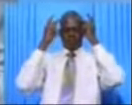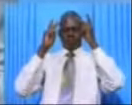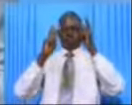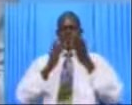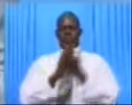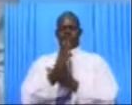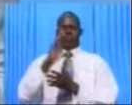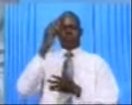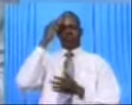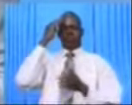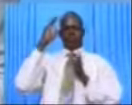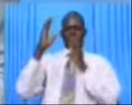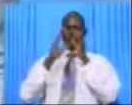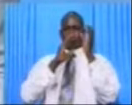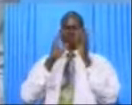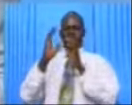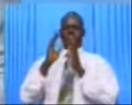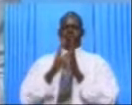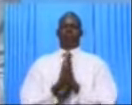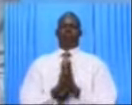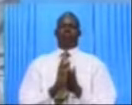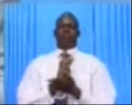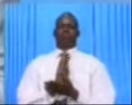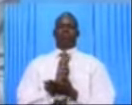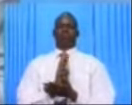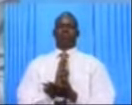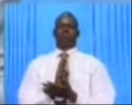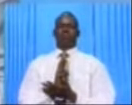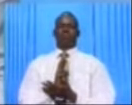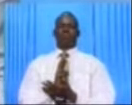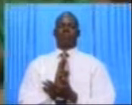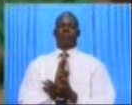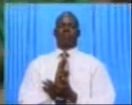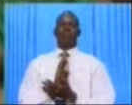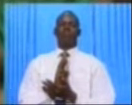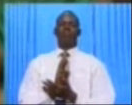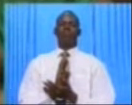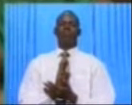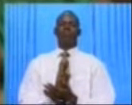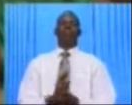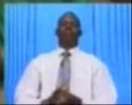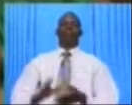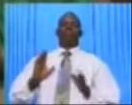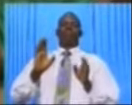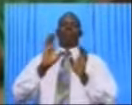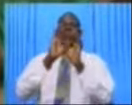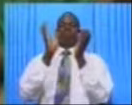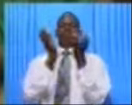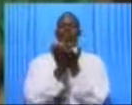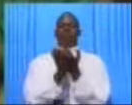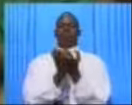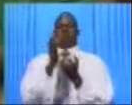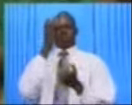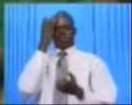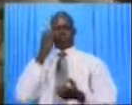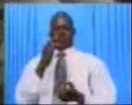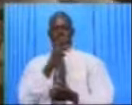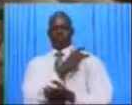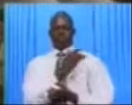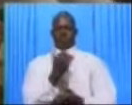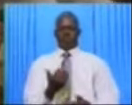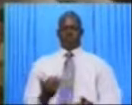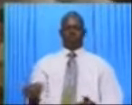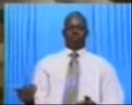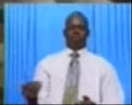Communication, porte-parole du gouvernement. Reportage, Viviane Tendrebego. La communauté catholique des enfants de Padre